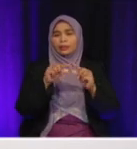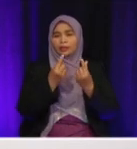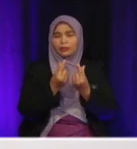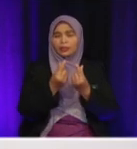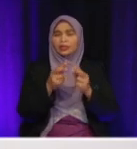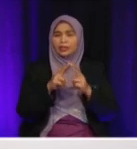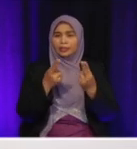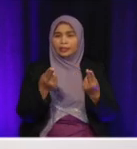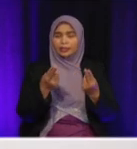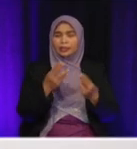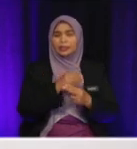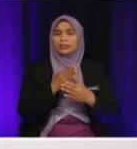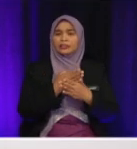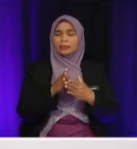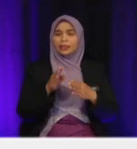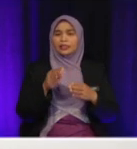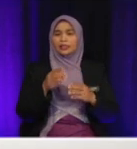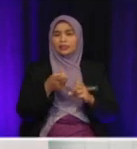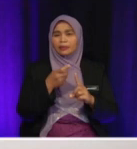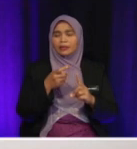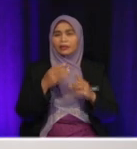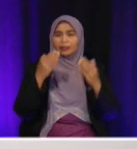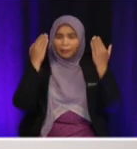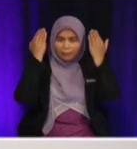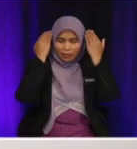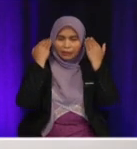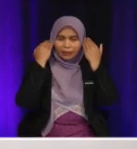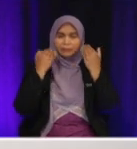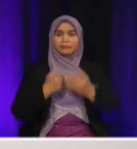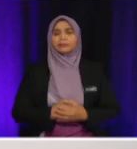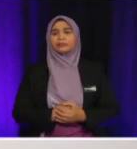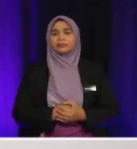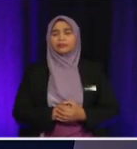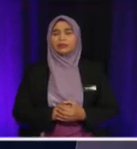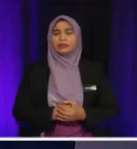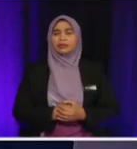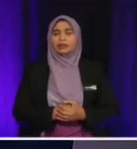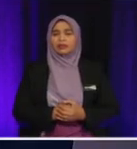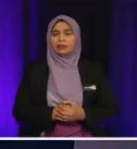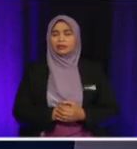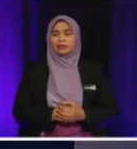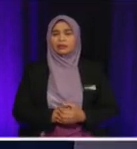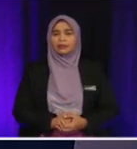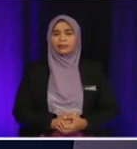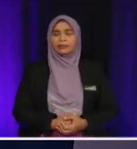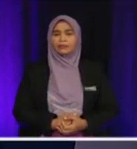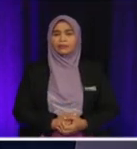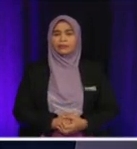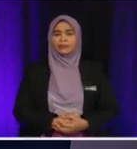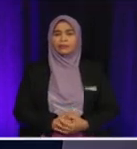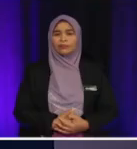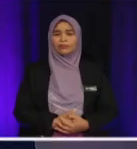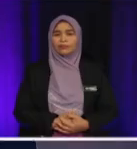As-Sunnah dan sebahagiannya daripada mahkamah. Alhamdulillah. Jadi saya nak bagi sedikit Lady Bird. Itu kan?